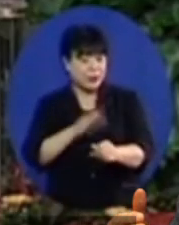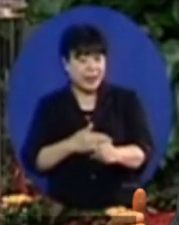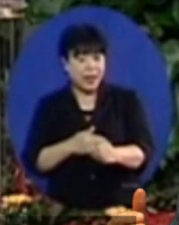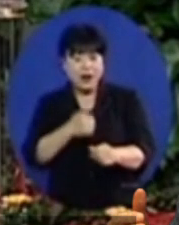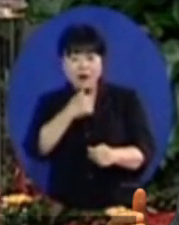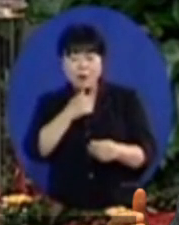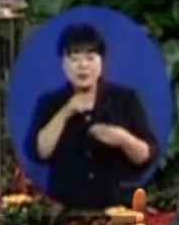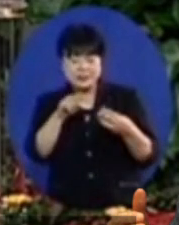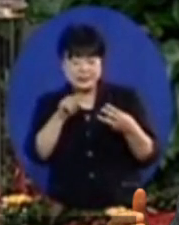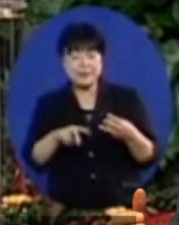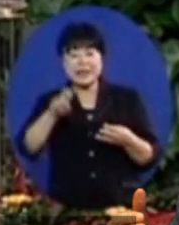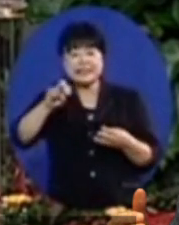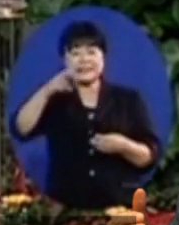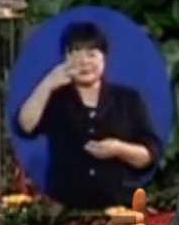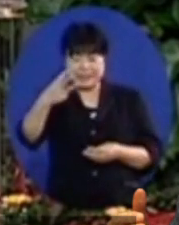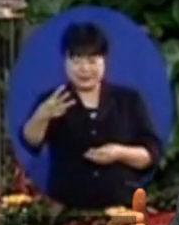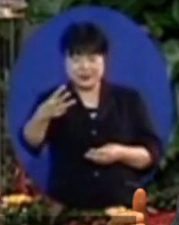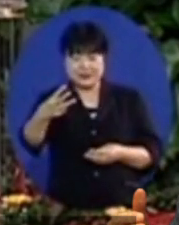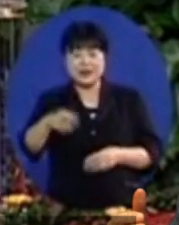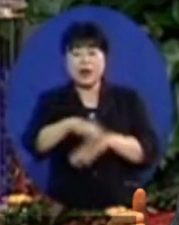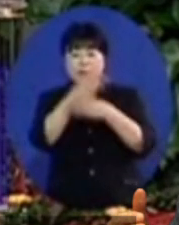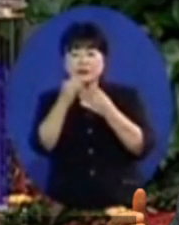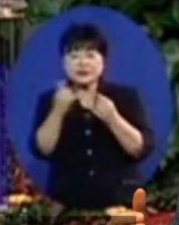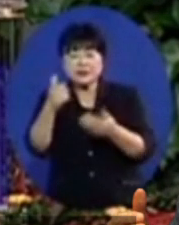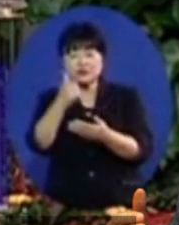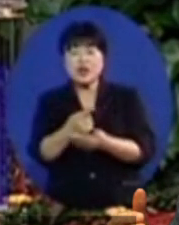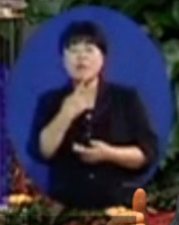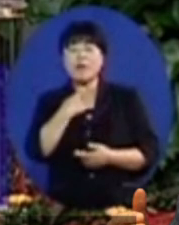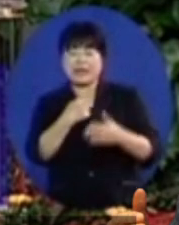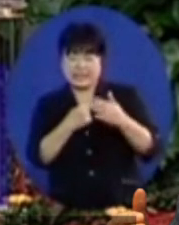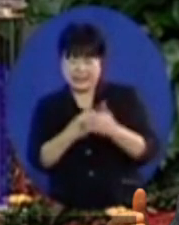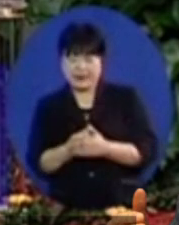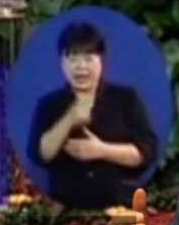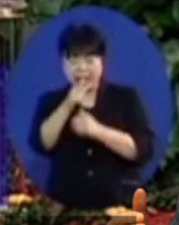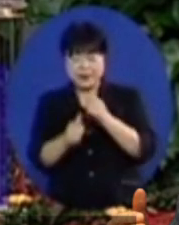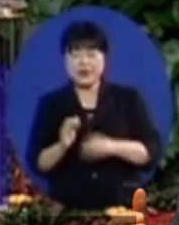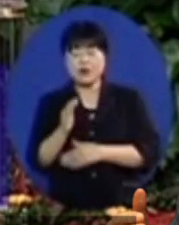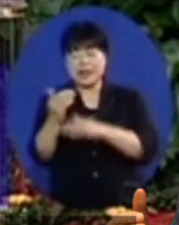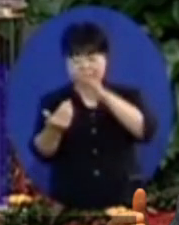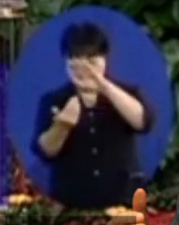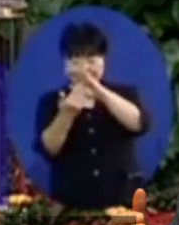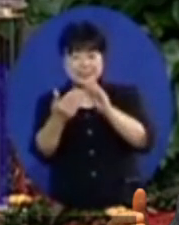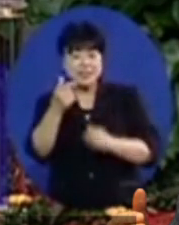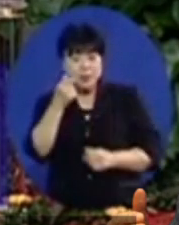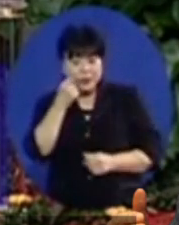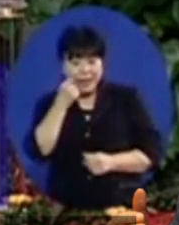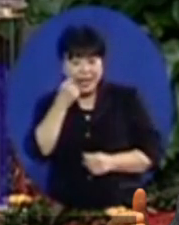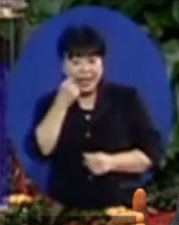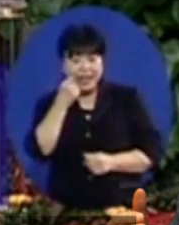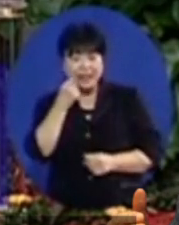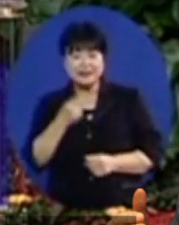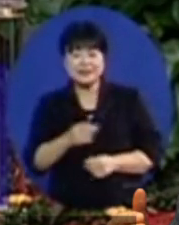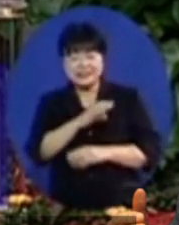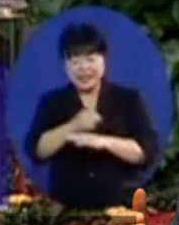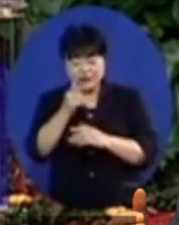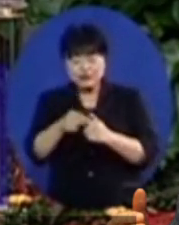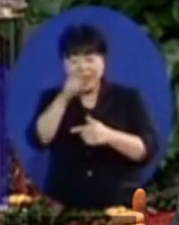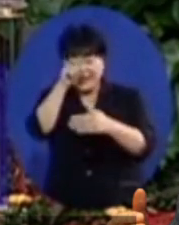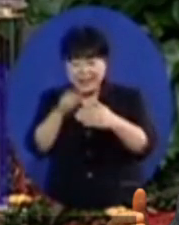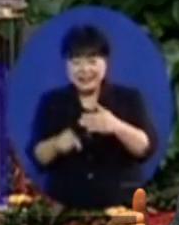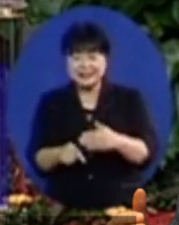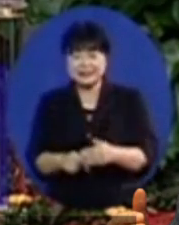로마서 3장 23절로 24절에 모든 사람이 죄를 범하였음에 하나님의 영광에 이르지 못하더니 그리스도 예수 안에